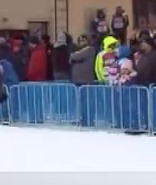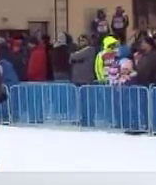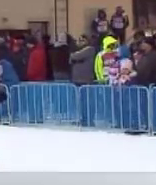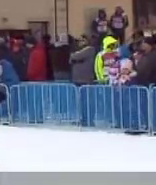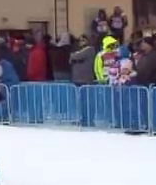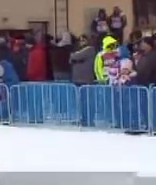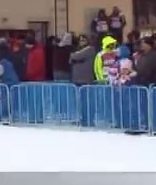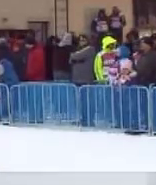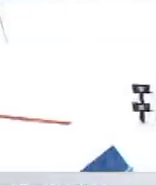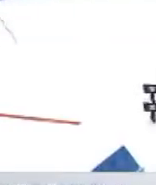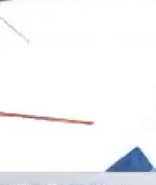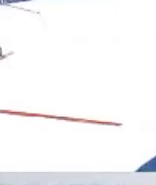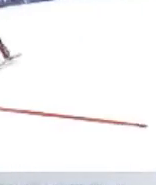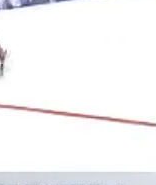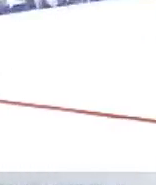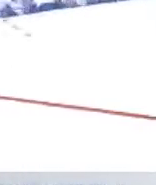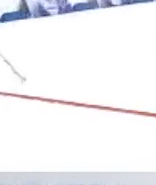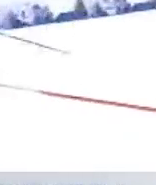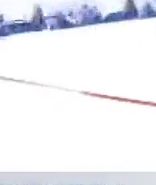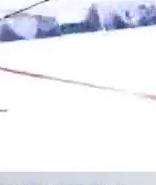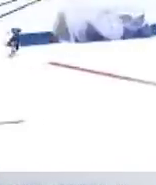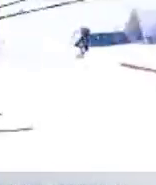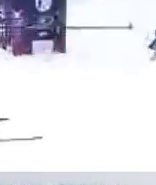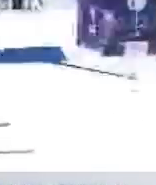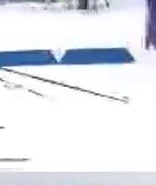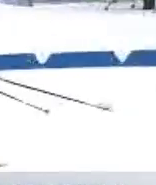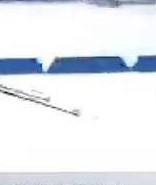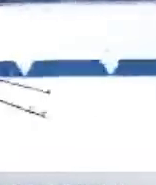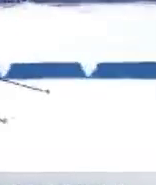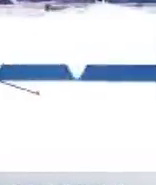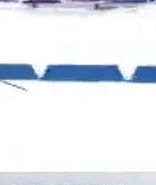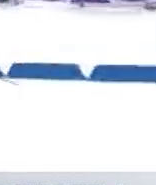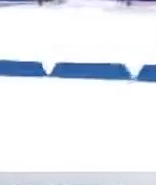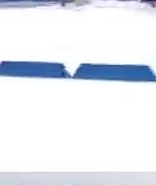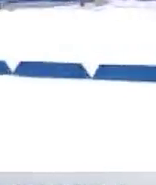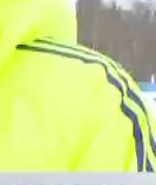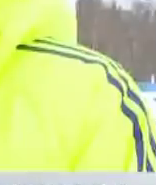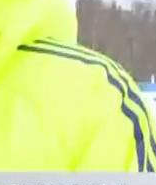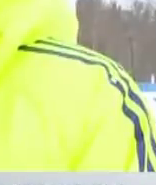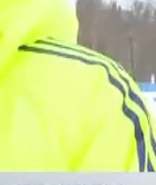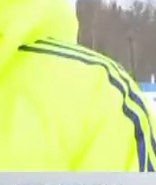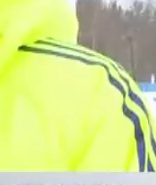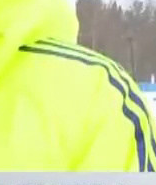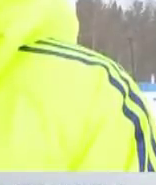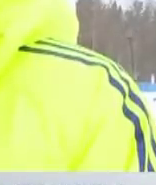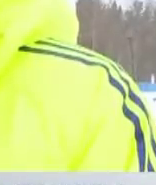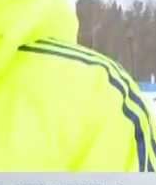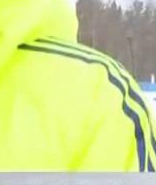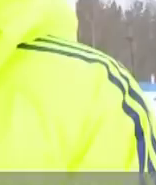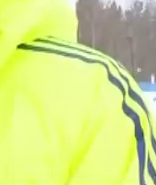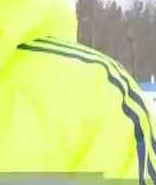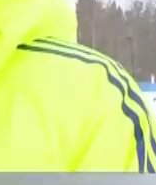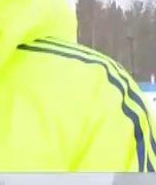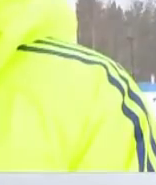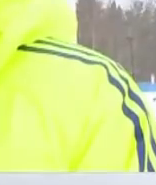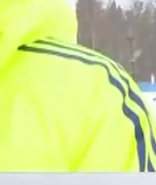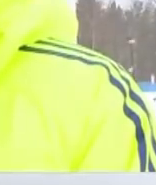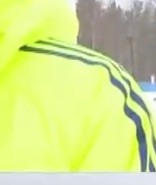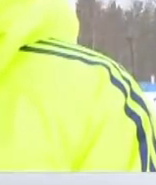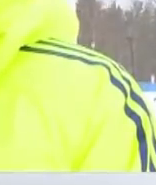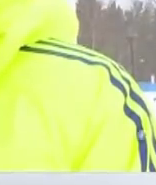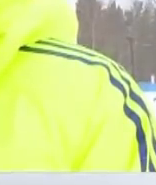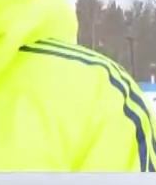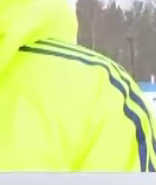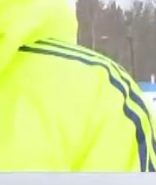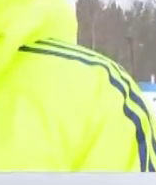жақсы жүре қоймады. Дегенмен барымды салдым. Алдағы жарыстарда да сәттілік серік болады деп сенемін. Әлем кубының кезеңінде